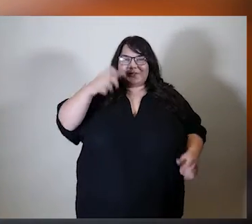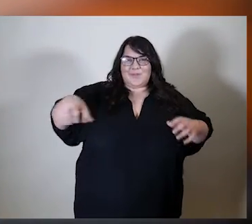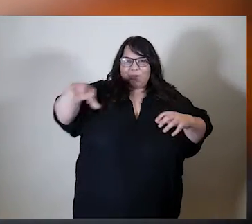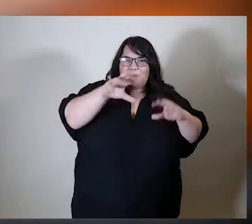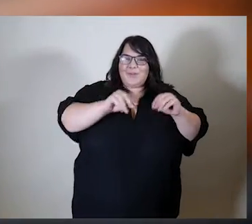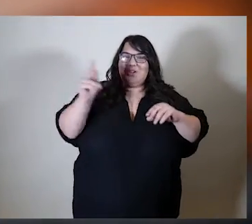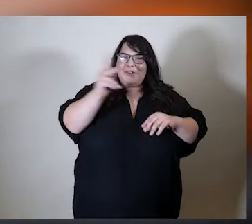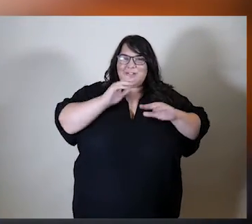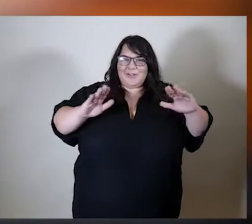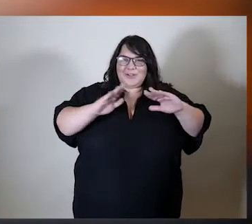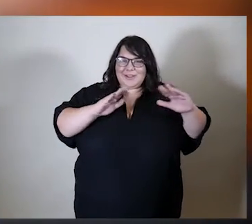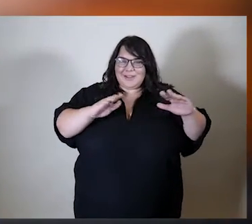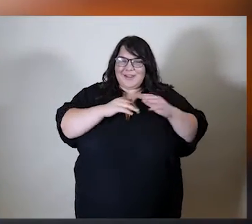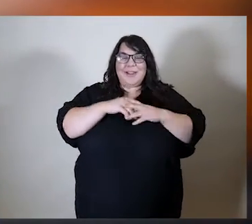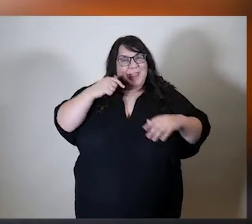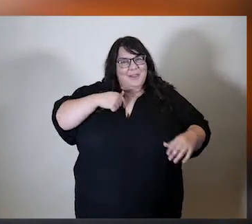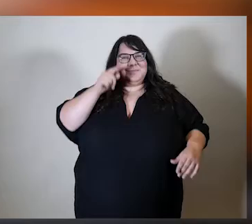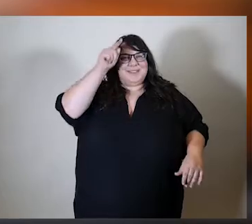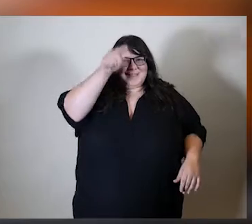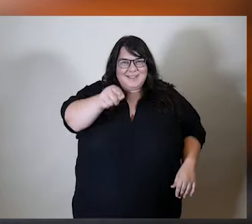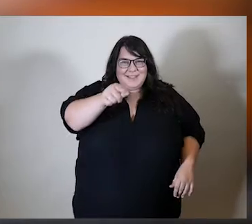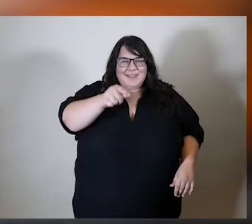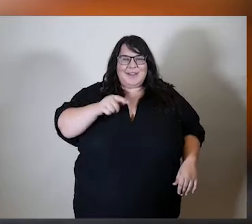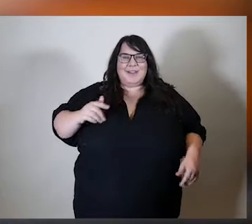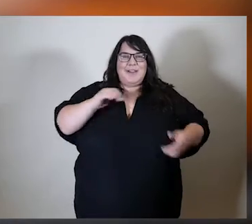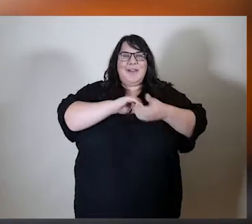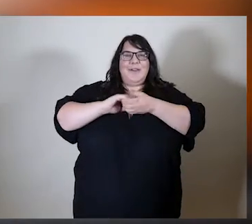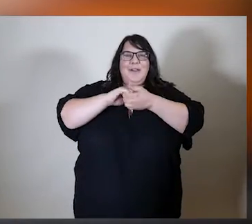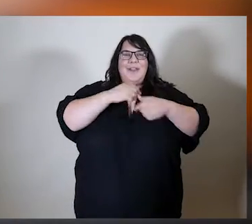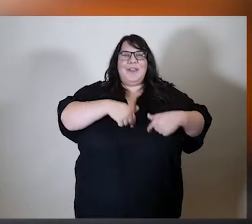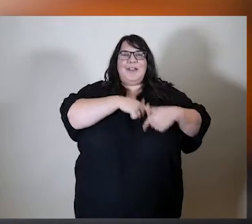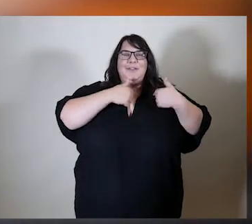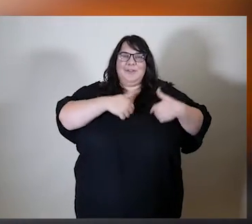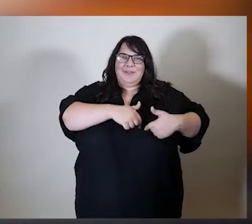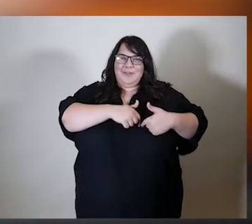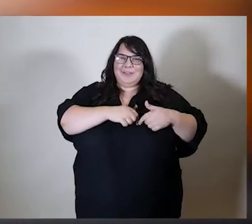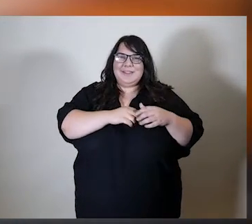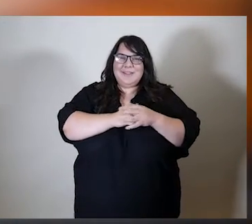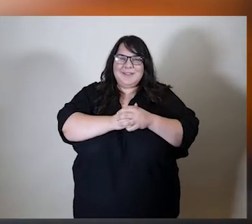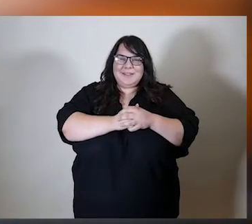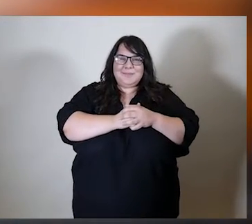Κοινωνικής Φροντίδας. Θα είμαστε κι εμείς εκεί, ο όμιλος εθελοντών κατά την καρκίνο αγκαλιάς.